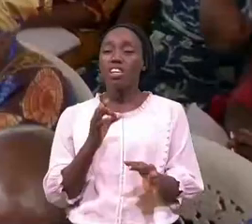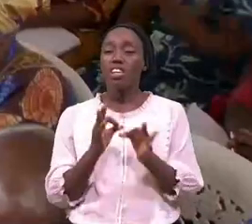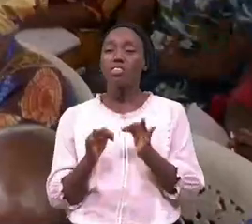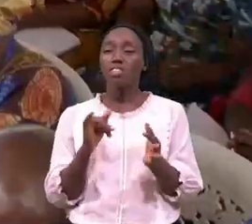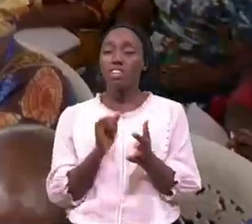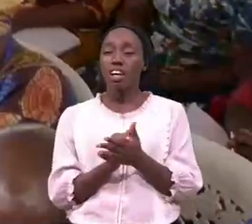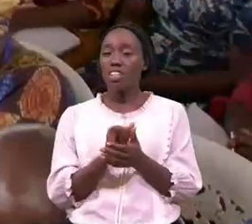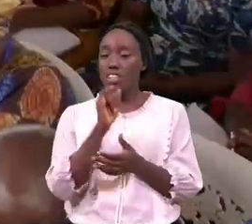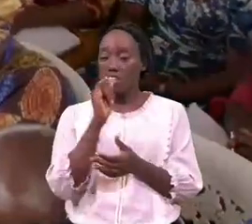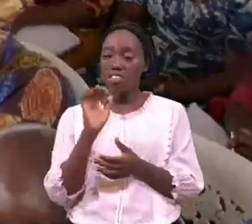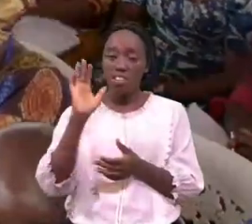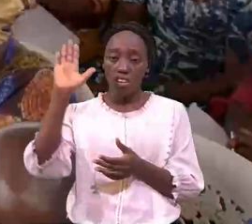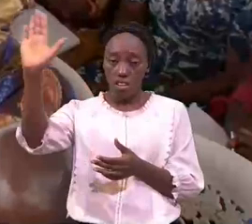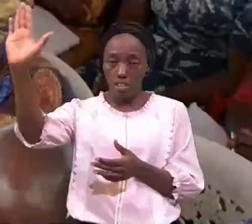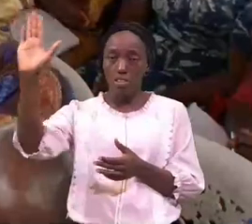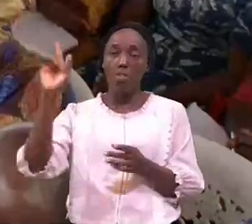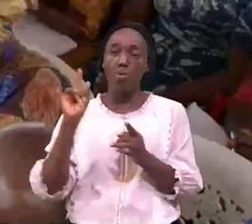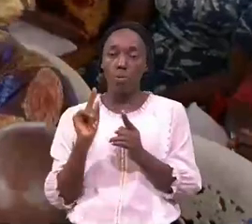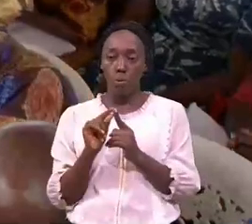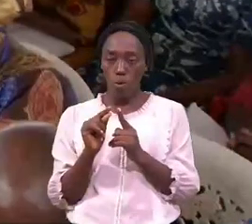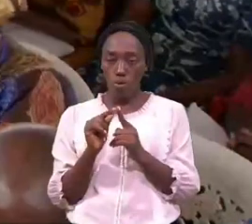Il confirme la parole quand c'est sa parole.